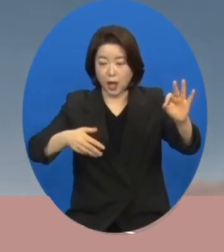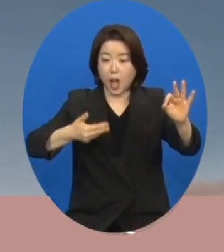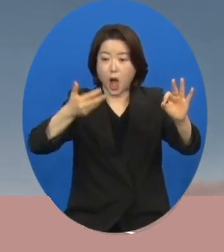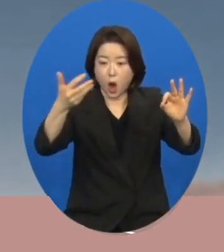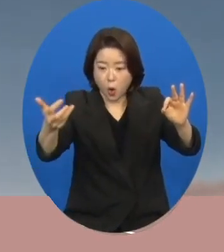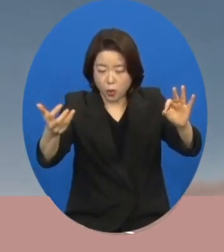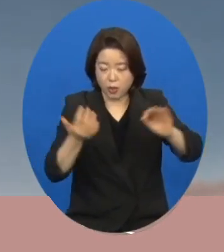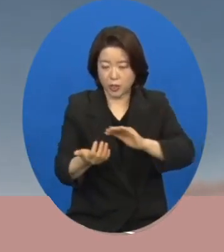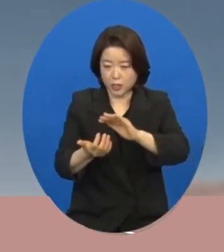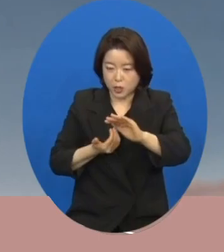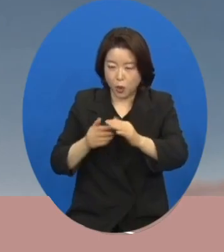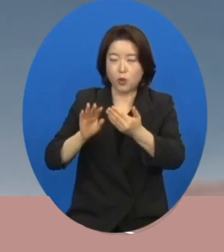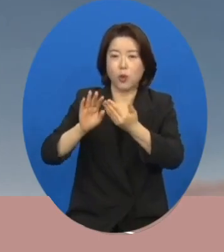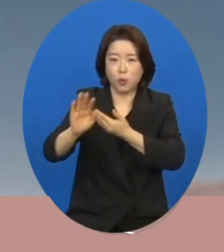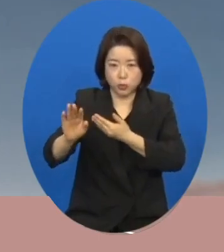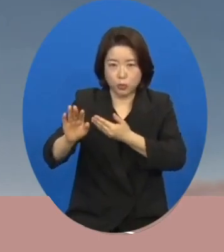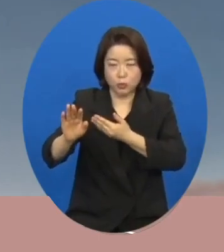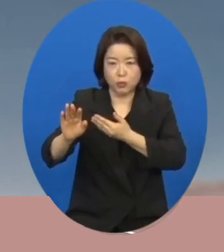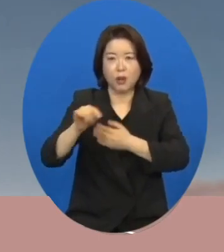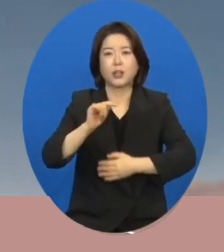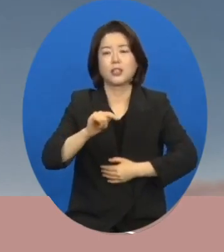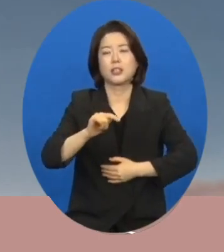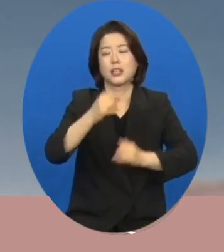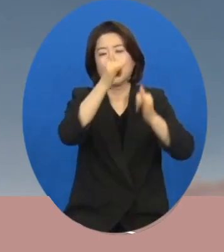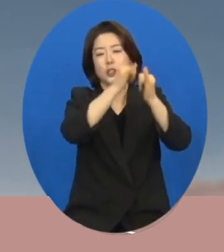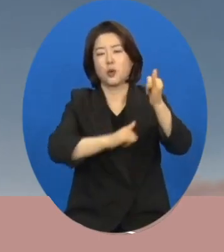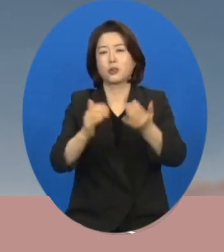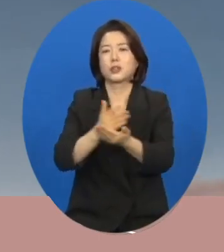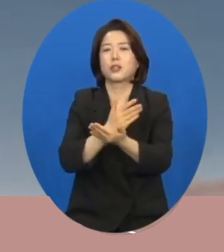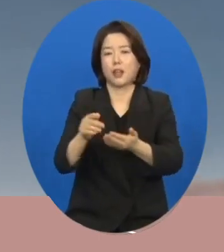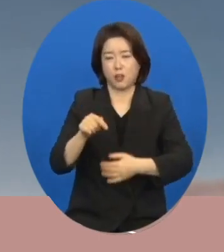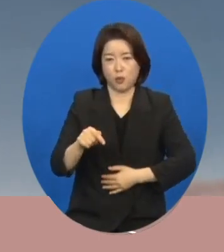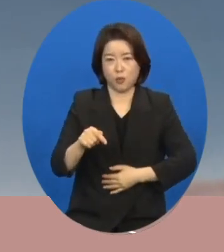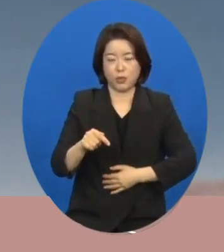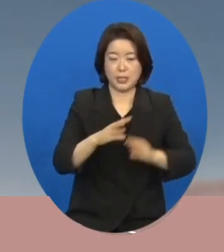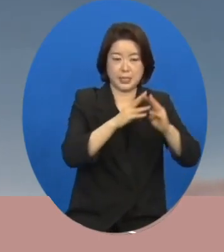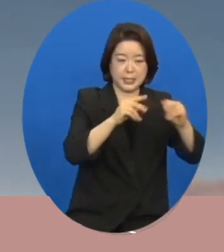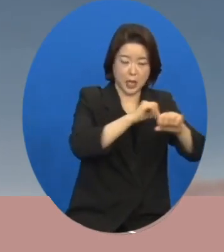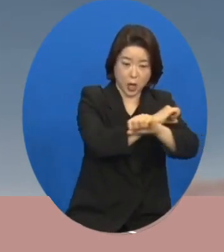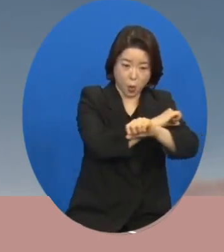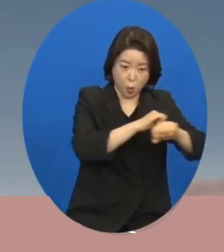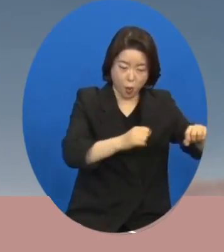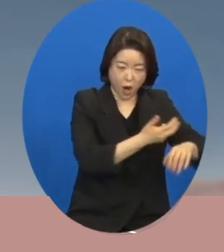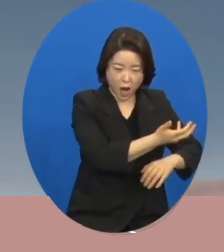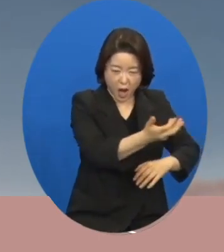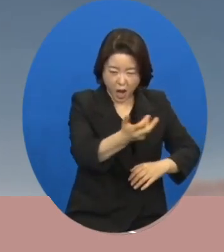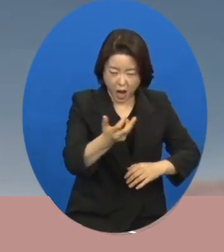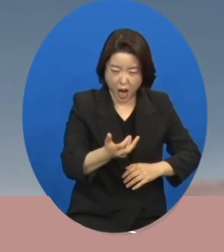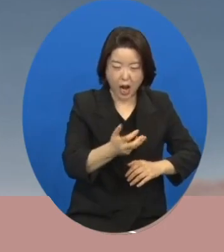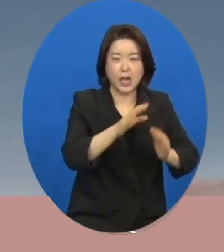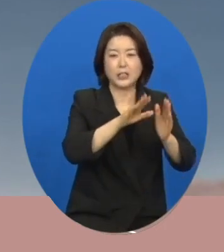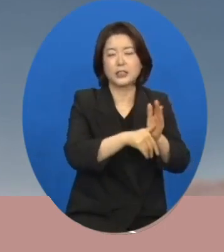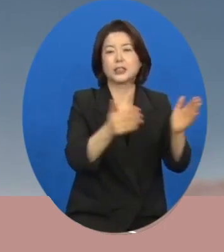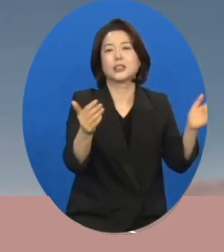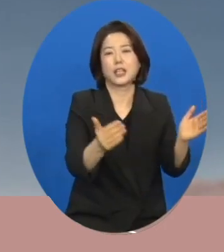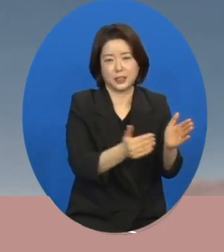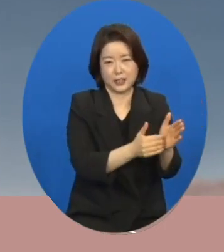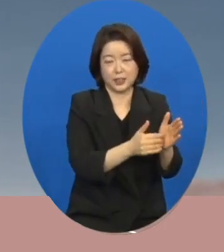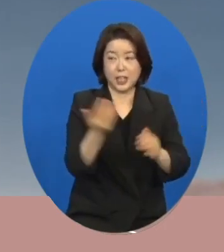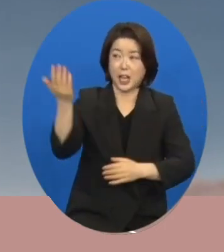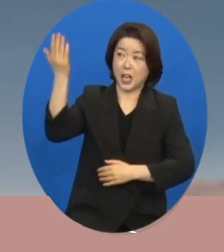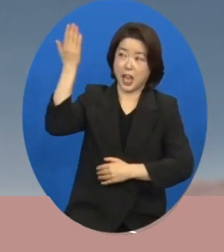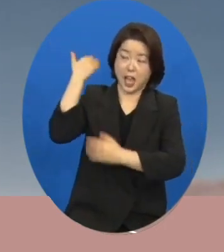역사를 가르는 시점이 됩니다 이제는 광야 시대가 끝나고 그 전부터 아브라함부터 약속하셨던